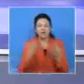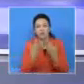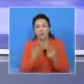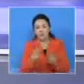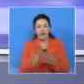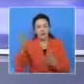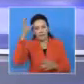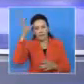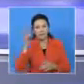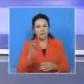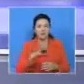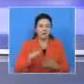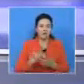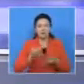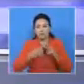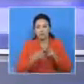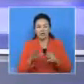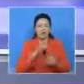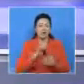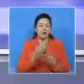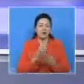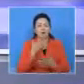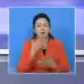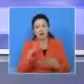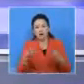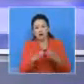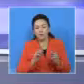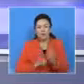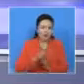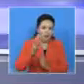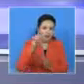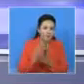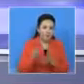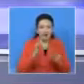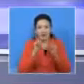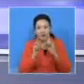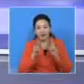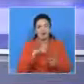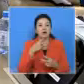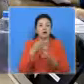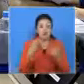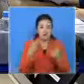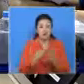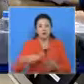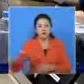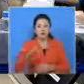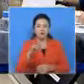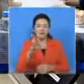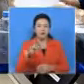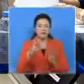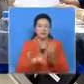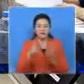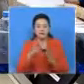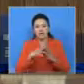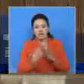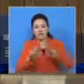цифрландыру, ғылым және инновация арқылы технологиялық серпіліс ұлттық жобасын жүзеге асыру бойынша өткен жиында осы мәселе қаралды. Облыста 281